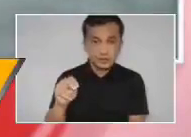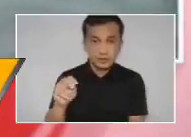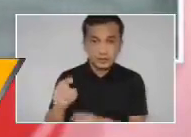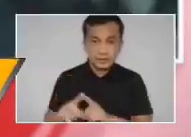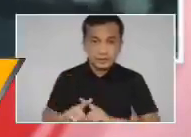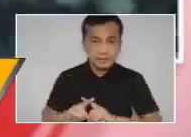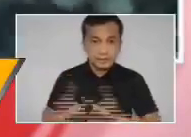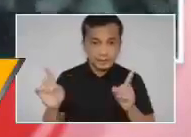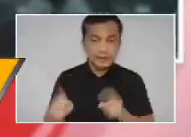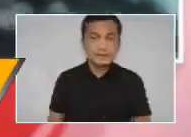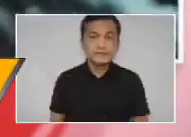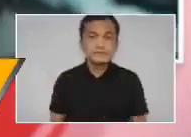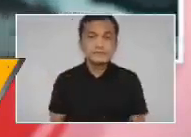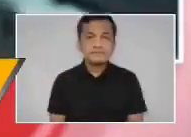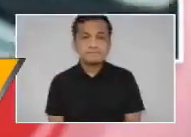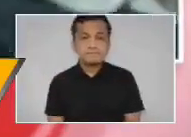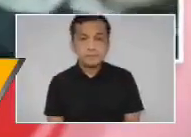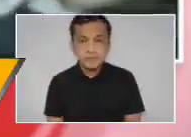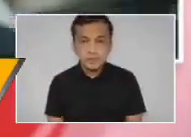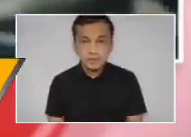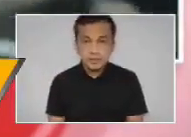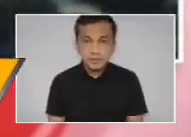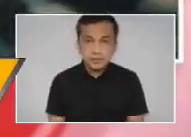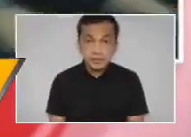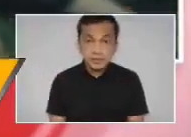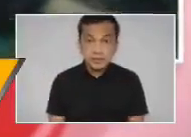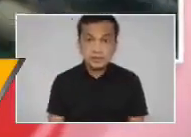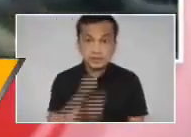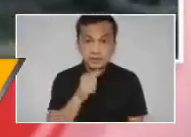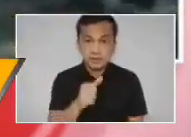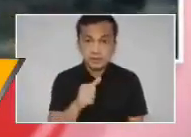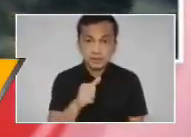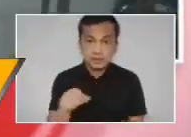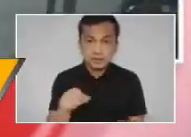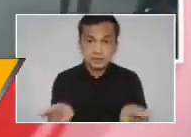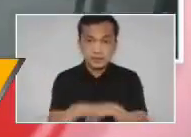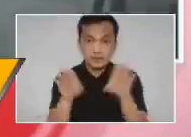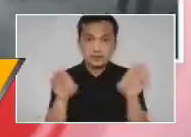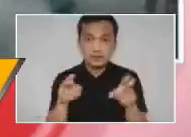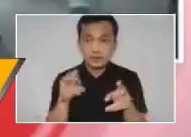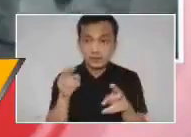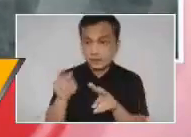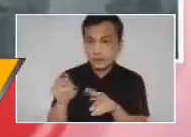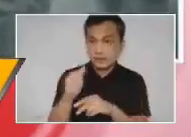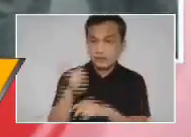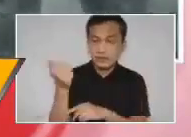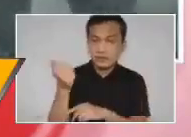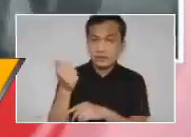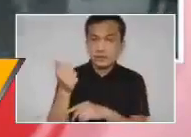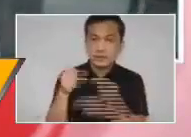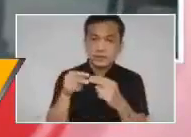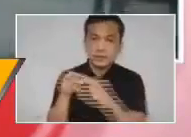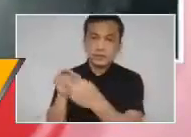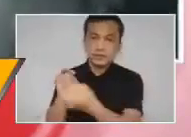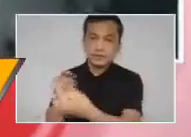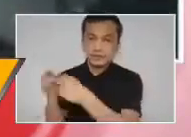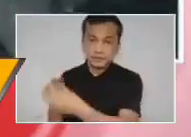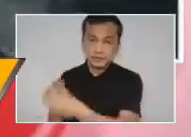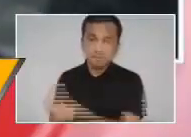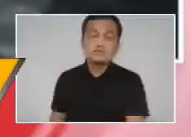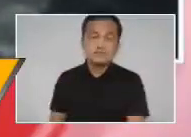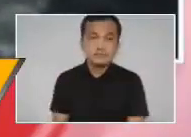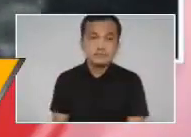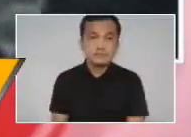mas maraming taong mahawaan, tumataas din ang kaso, no? Pag tumataas ang kaso, mas maraming matamaan, especially yung mga